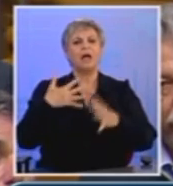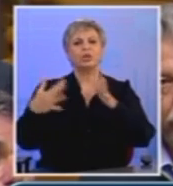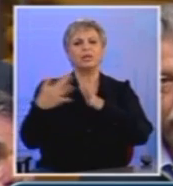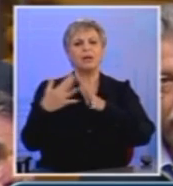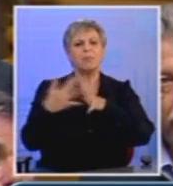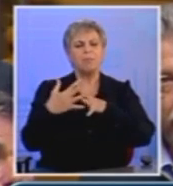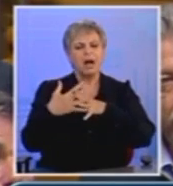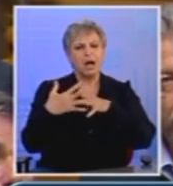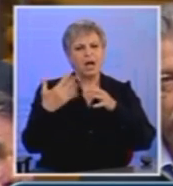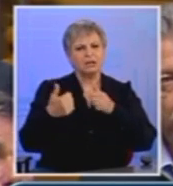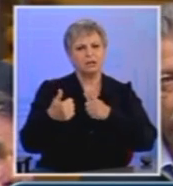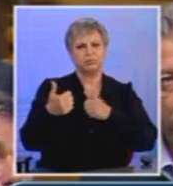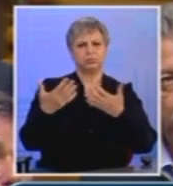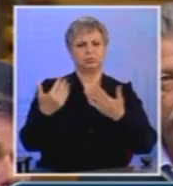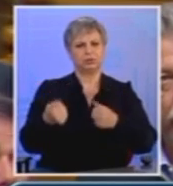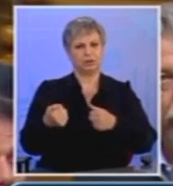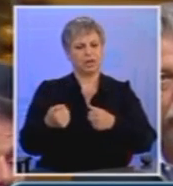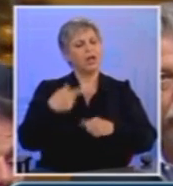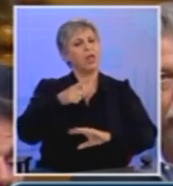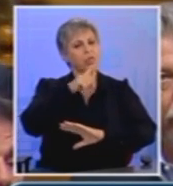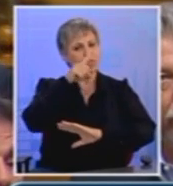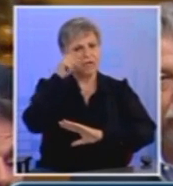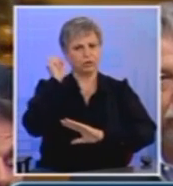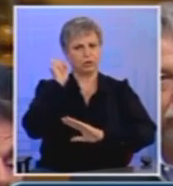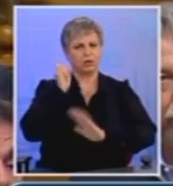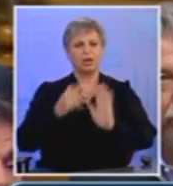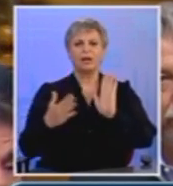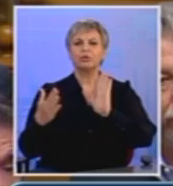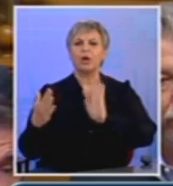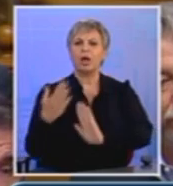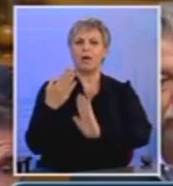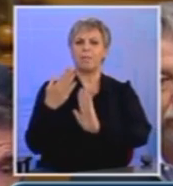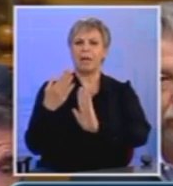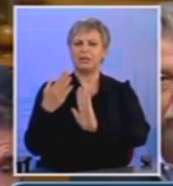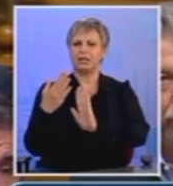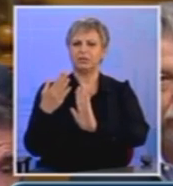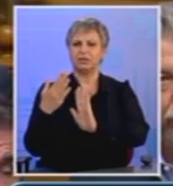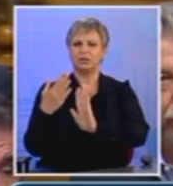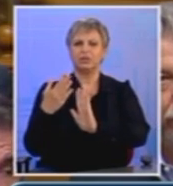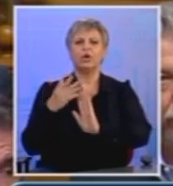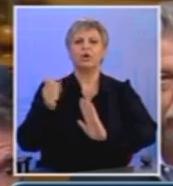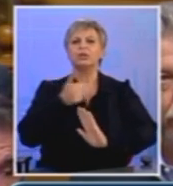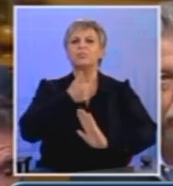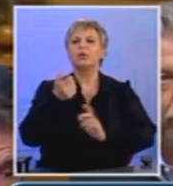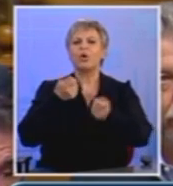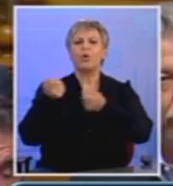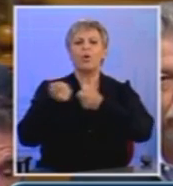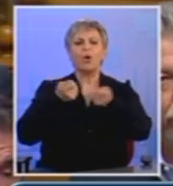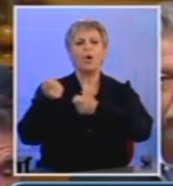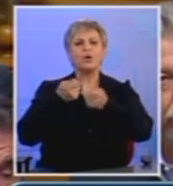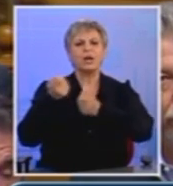δύσκολη δώσαμε μια μάχη απέναντι όχι απλά στα οργανωμένα